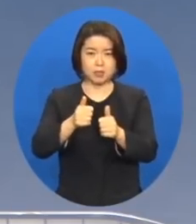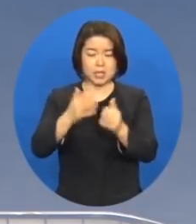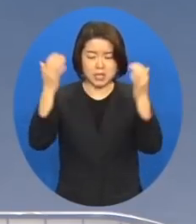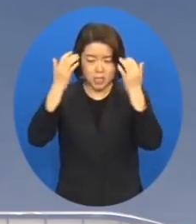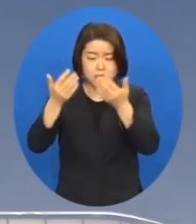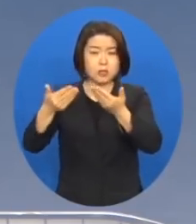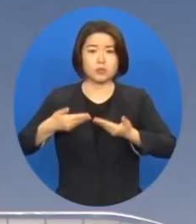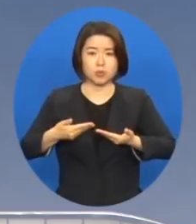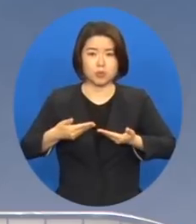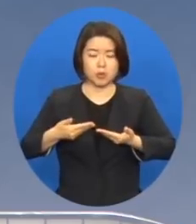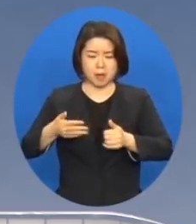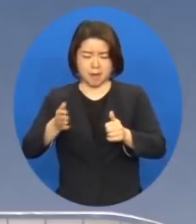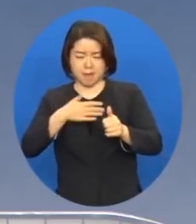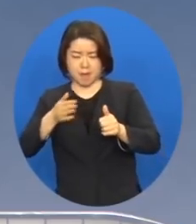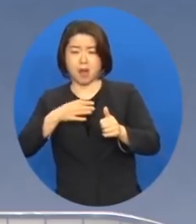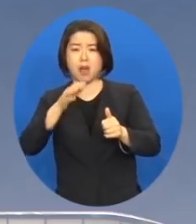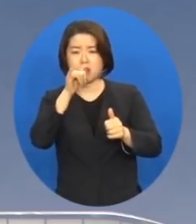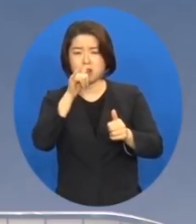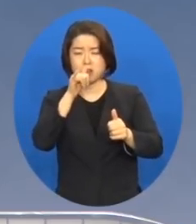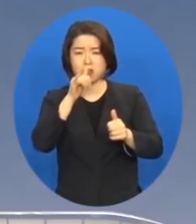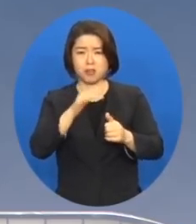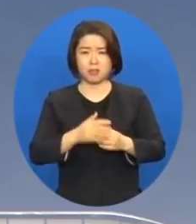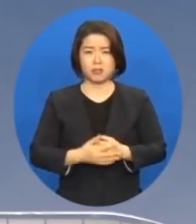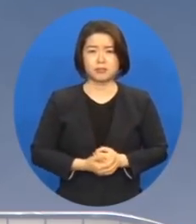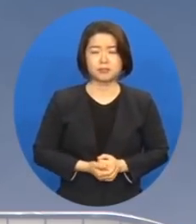주고 충동하는지 모릅니다.